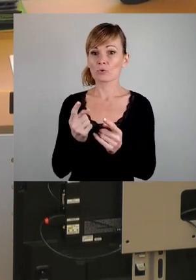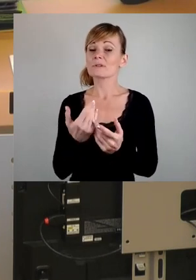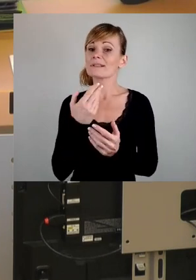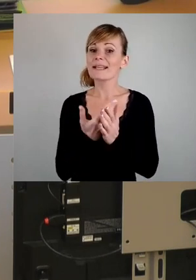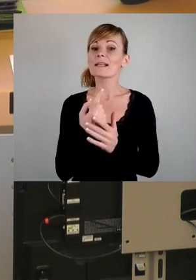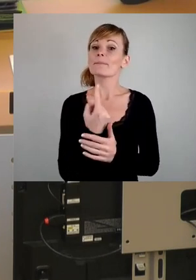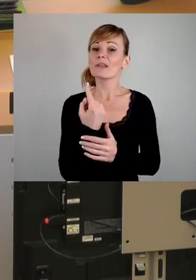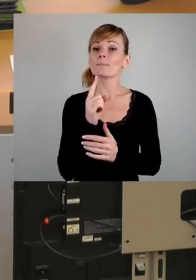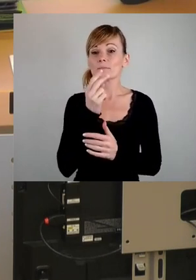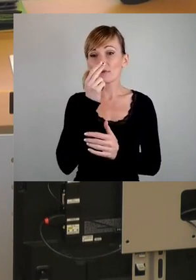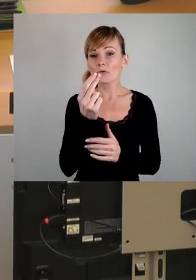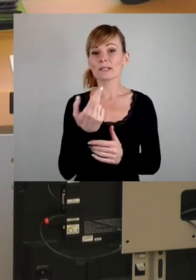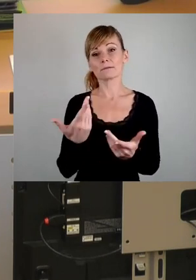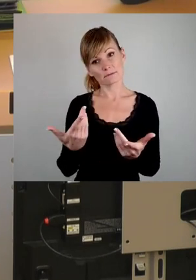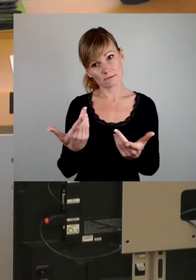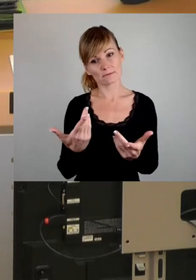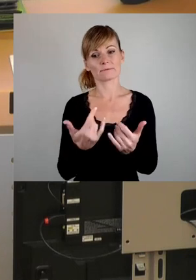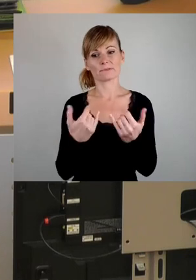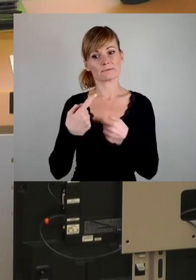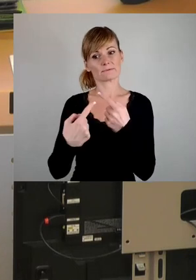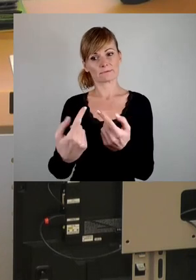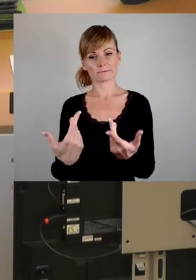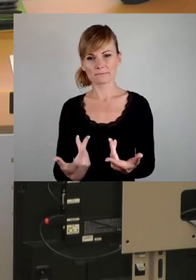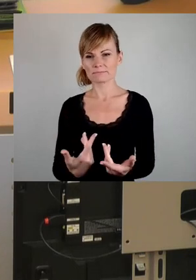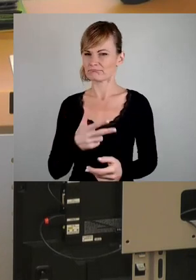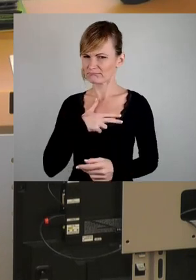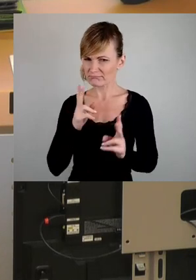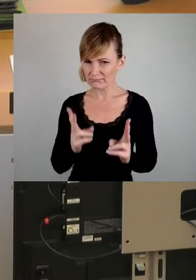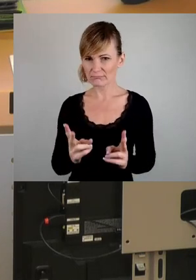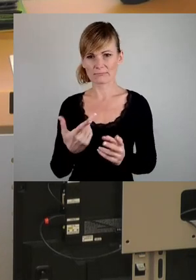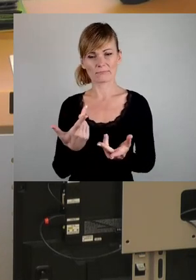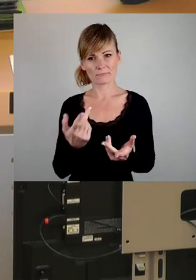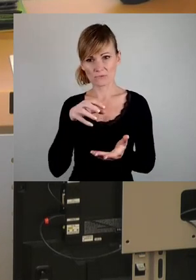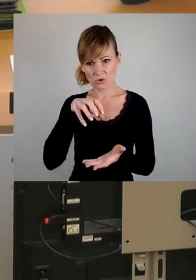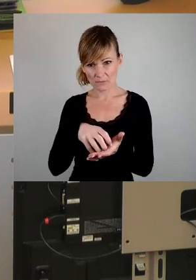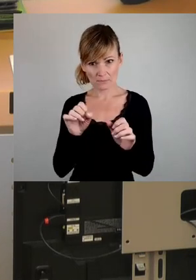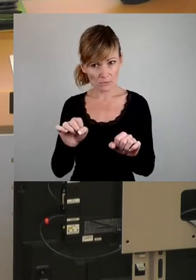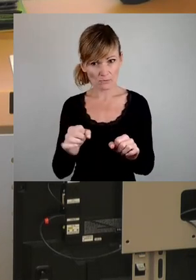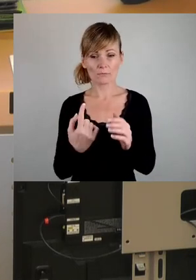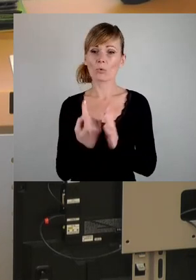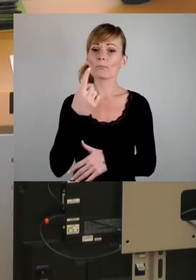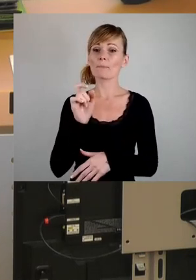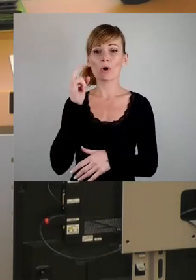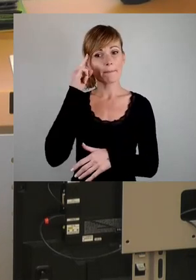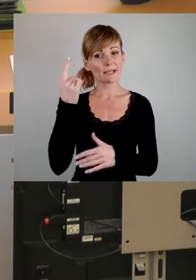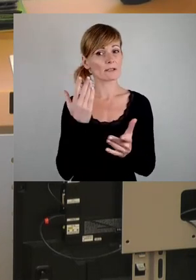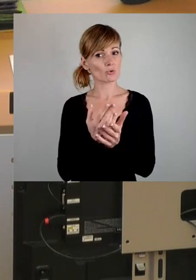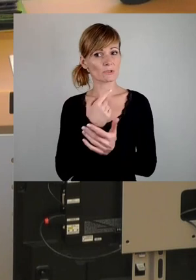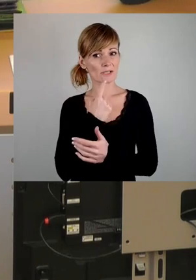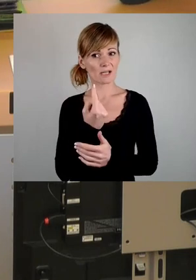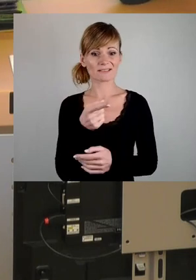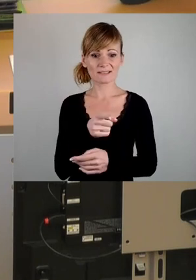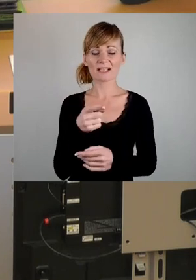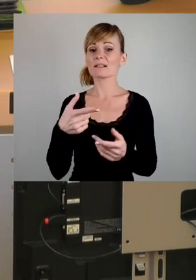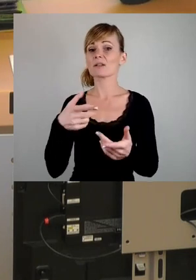Begleitung dieses Projektes, inwiefern es noch für die Stadt realistisch ist. Der Herr Oberbürgermeister hat darauf hingewiesen, auf die Gärten, die es in der Stadt gibt.